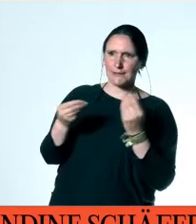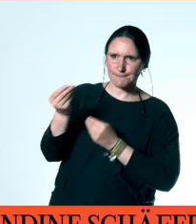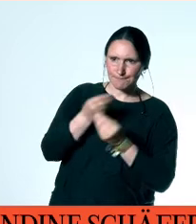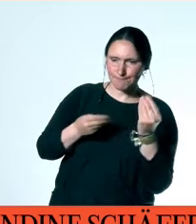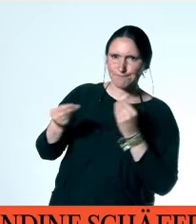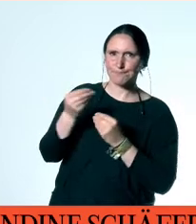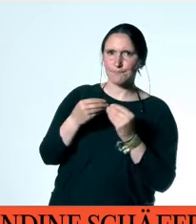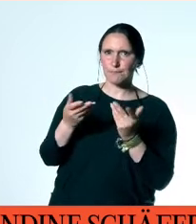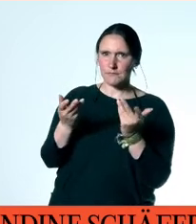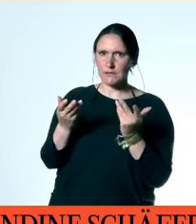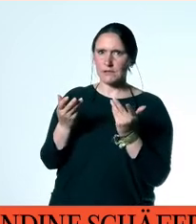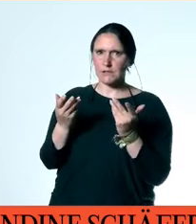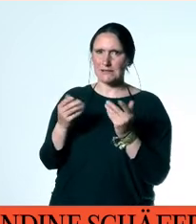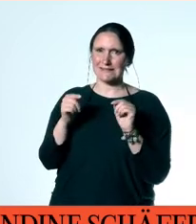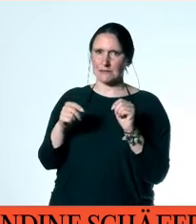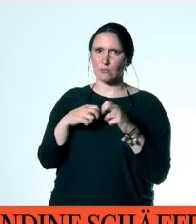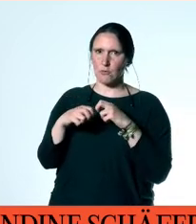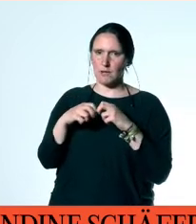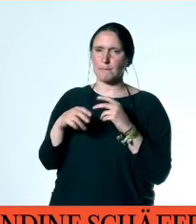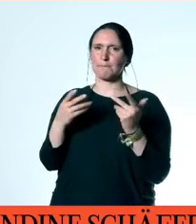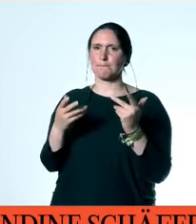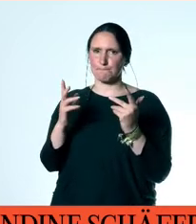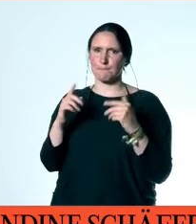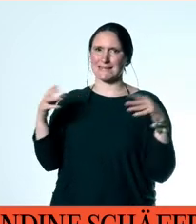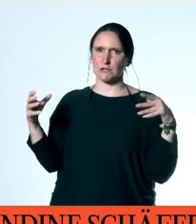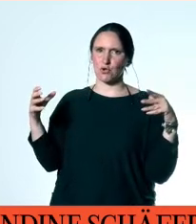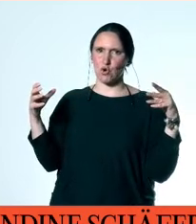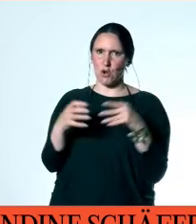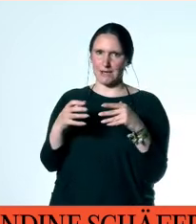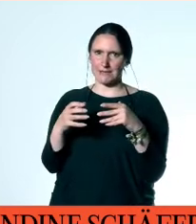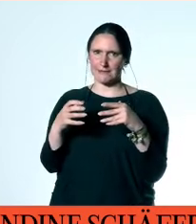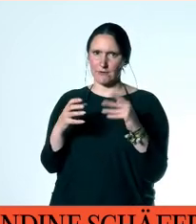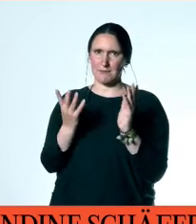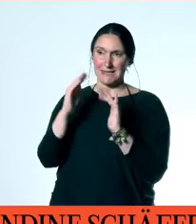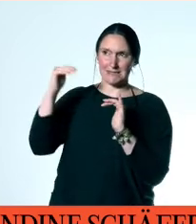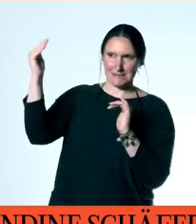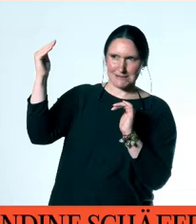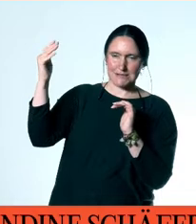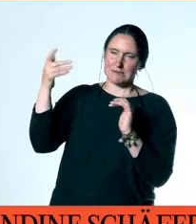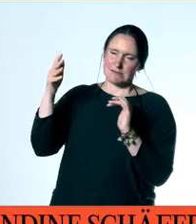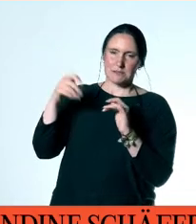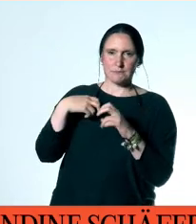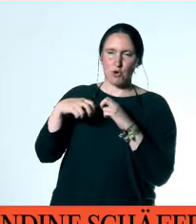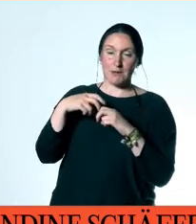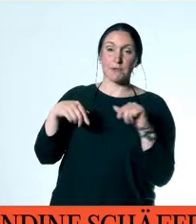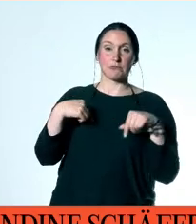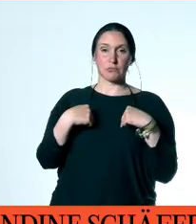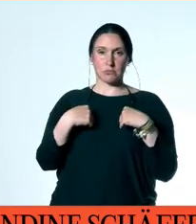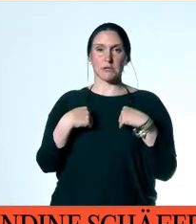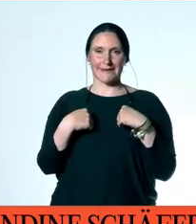Aber es ist gleichzeitig die Grundlage für unsere Arbeit.